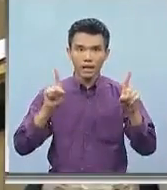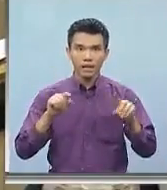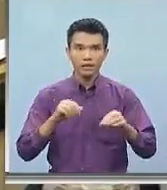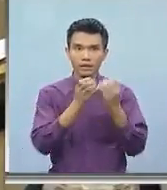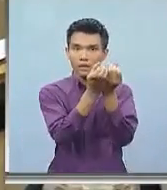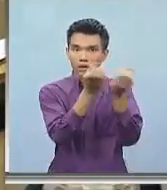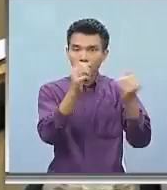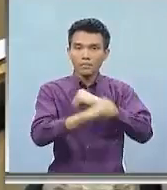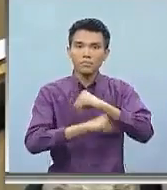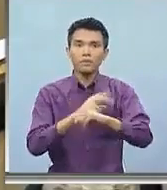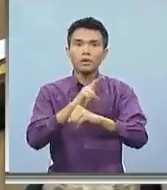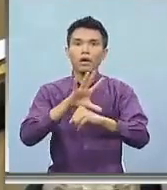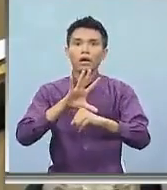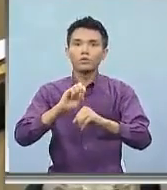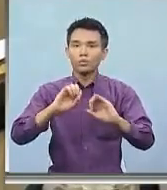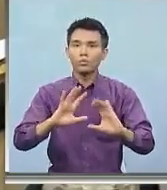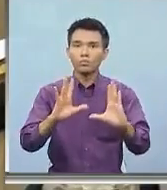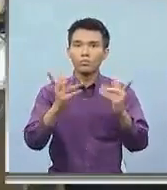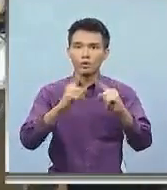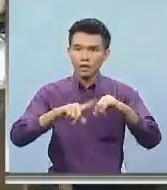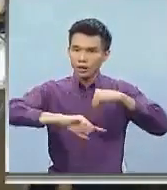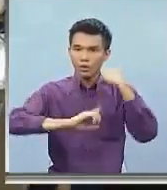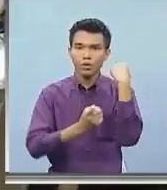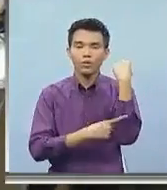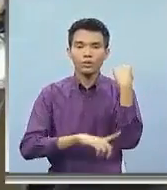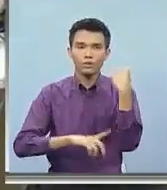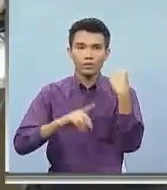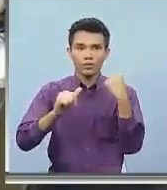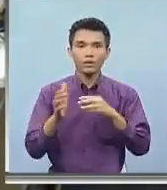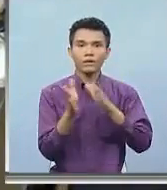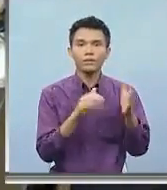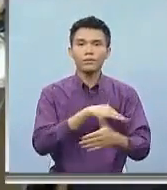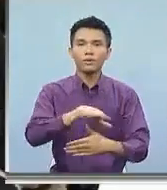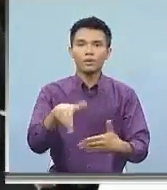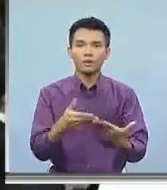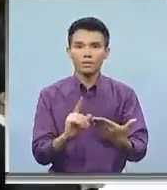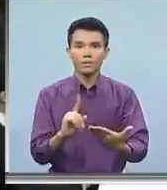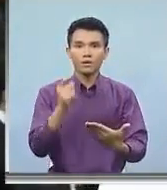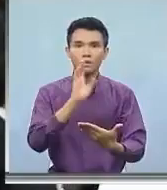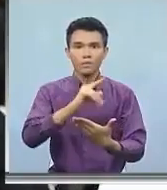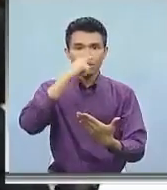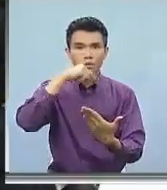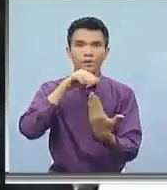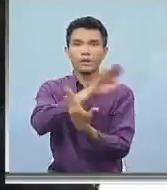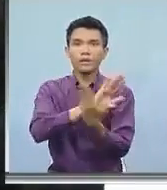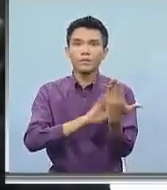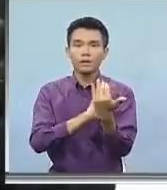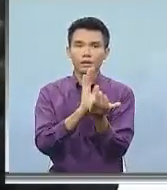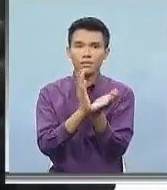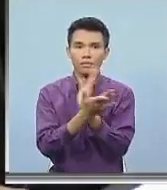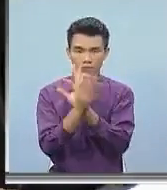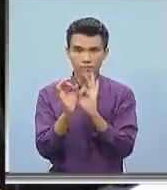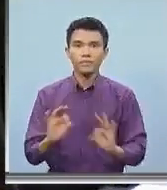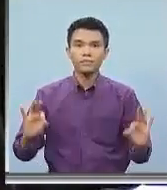ลงแต่ก็ยังสามารถลงโทษผู้กระทำผิดได้ซึ่งกระบวนการถอดทอนี้ถือเป็นจุดเริ่มต้นในการปฏิรูปประเทศครั้งสำคัญนะครับ